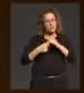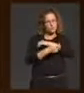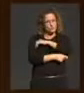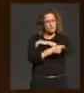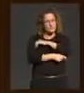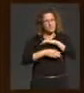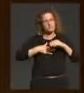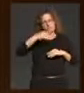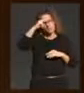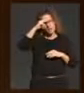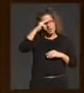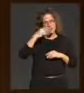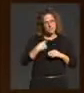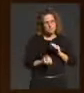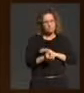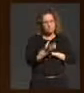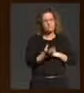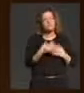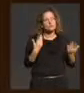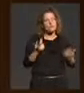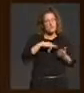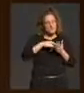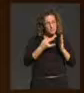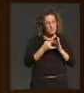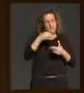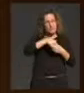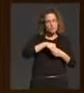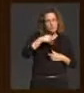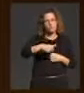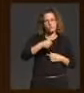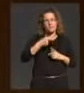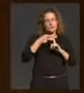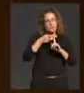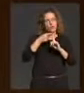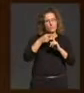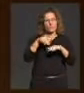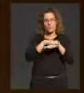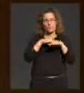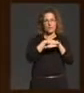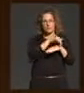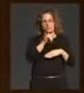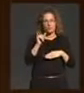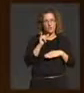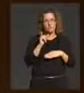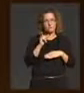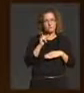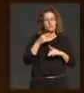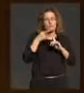egongo da. Bere osotasunean Athletic Clubeko kirol proiektua hobetzeko.